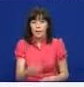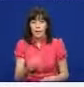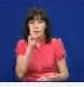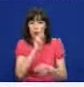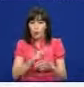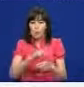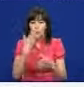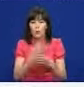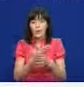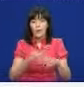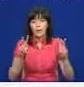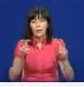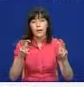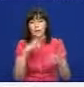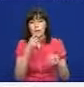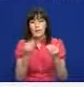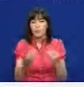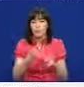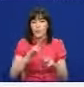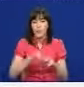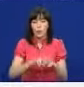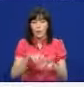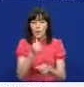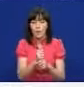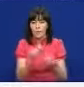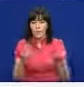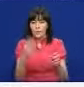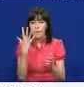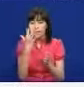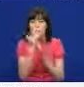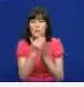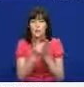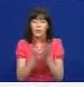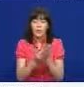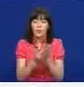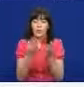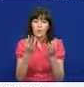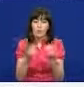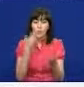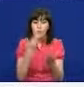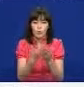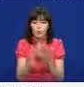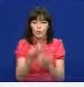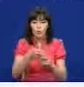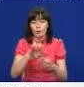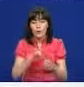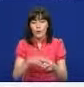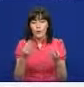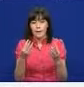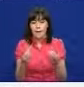Тақырыбына келсек, бұл жерде биыл өте актуалды тақырып, білесіздер, кешегі 5 институционалдық реформа жөнінде бұл сұраныс, өйткені